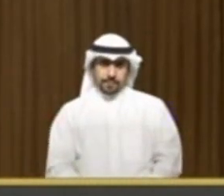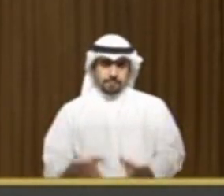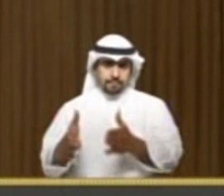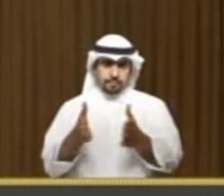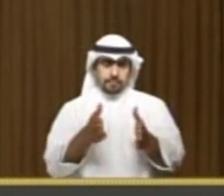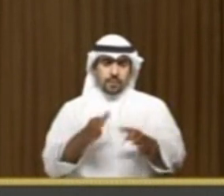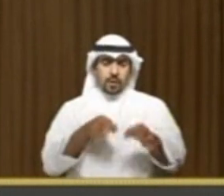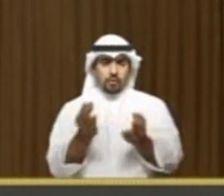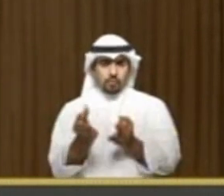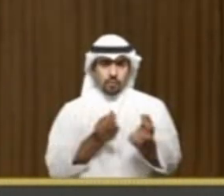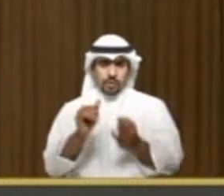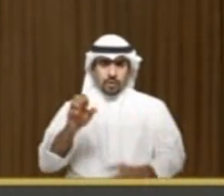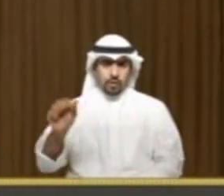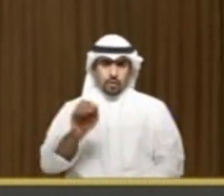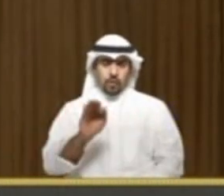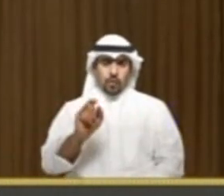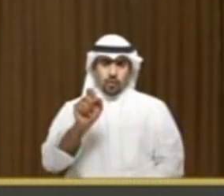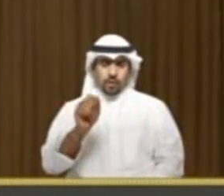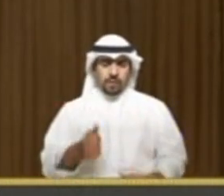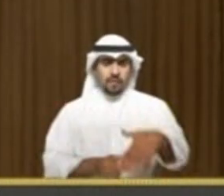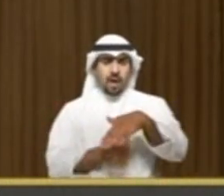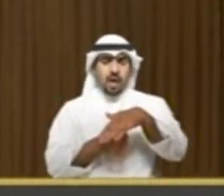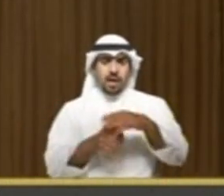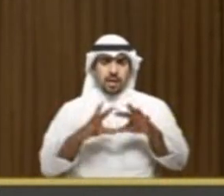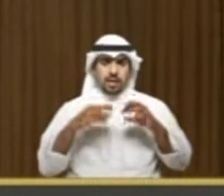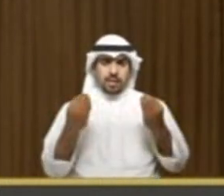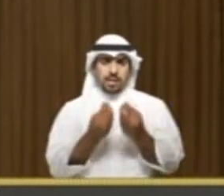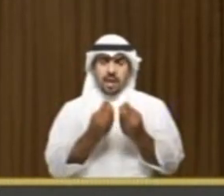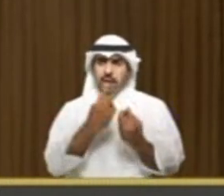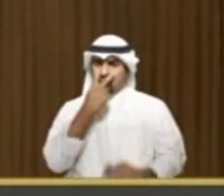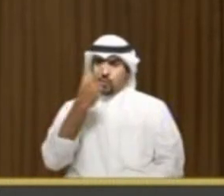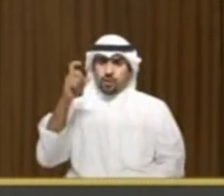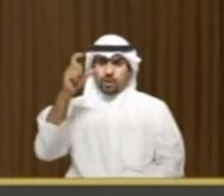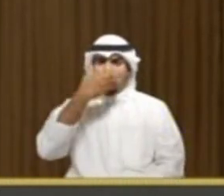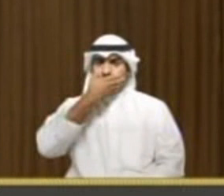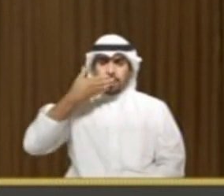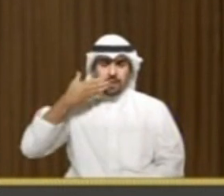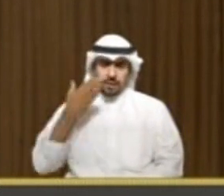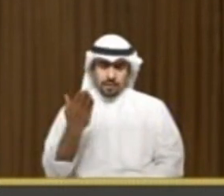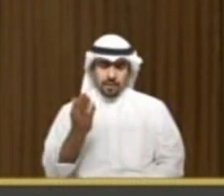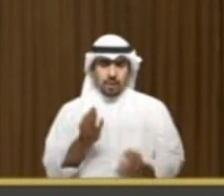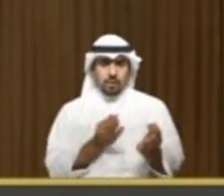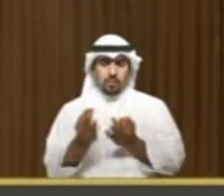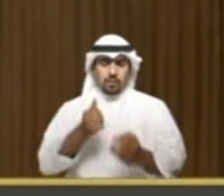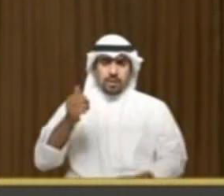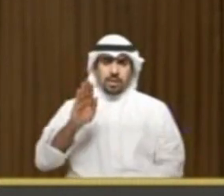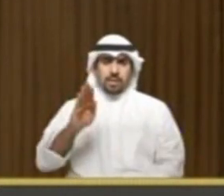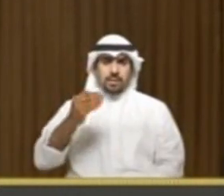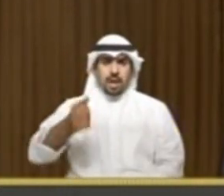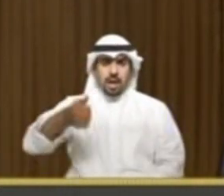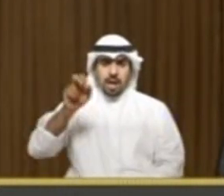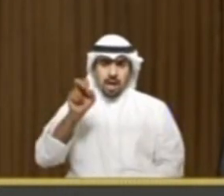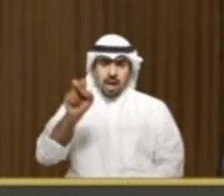المستشار يوسف جاسم المطاوعة رئيس الهيئة الشرعية، رئيس مجلس القضاء المستشار إسحاق حسين